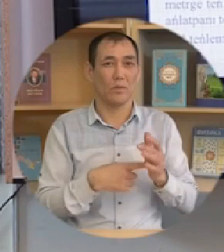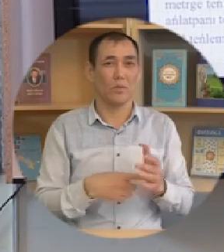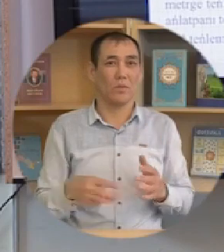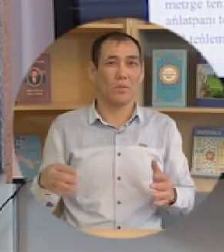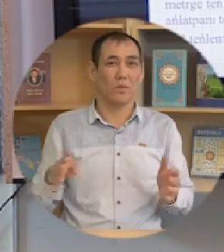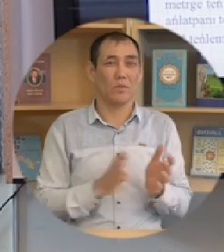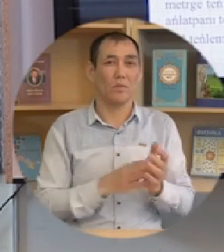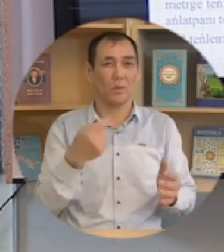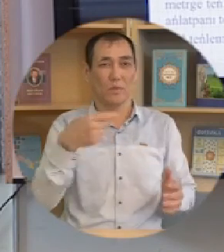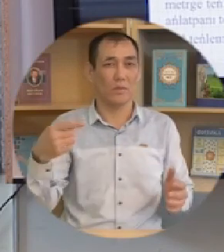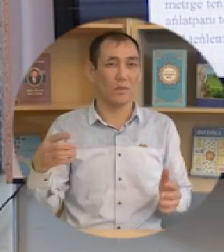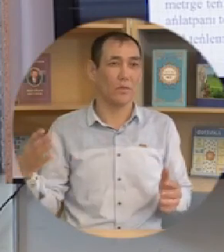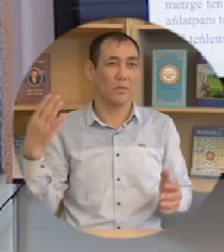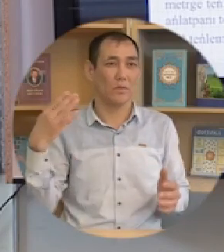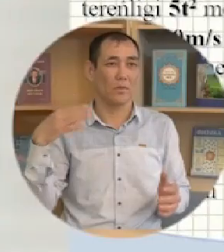9 алынған Т